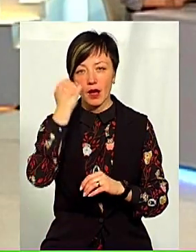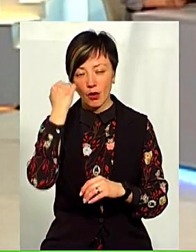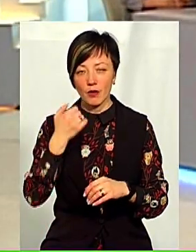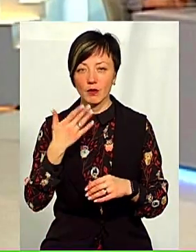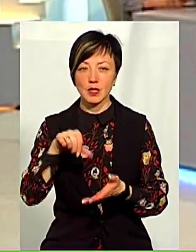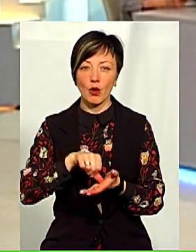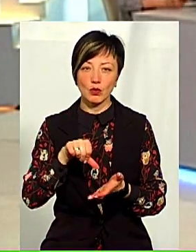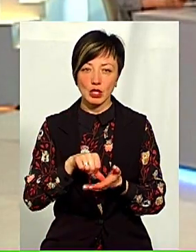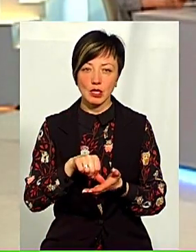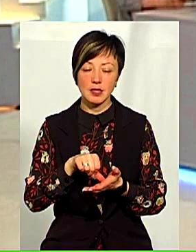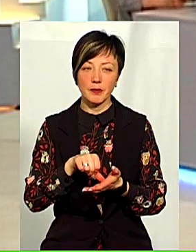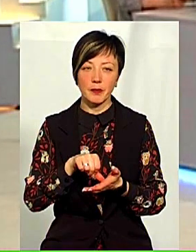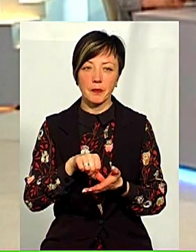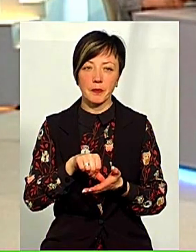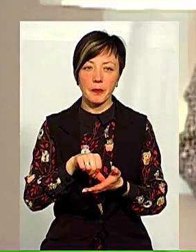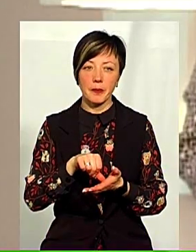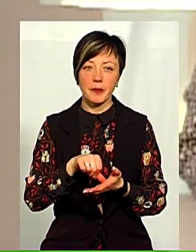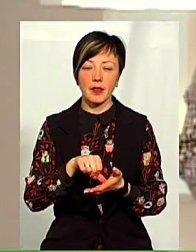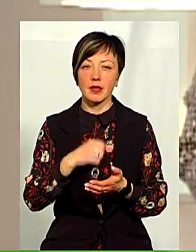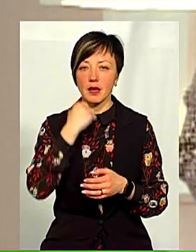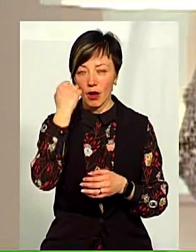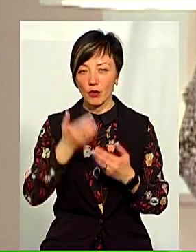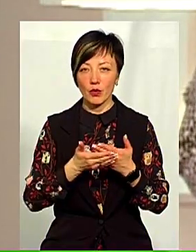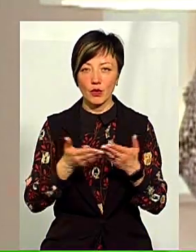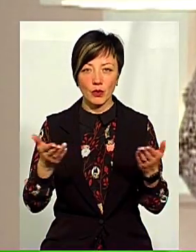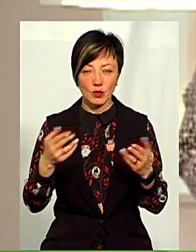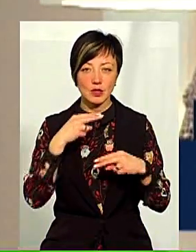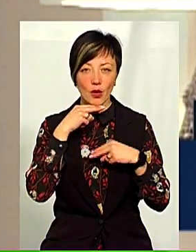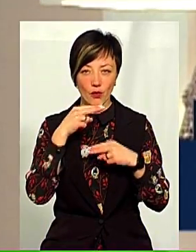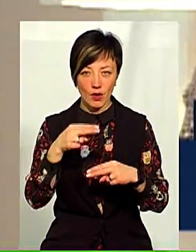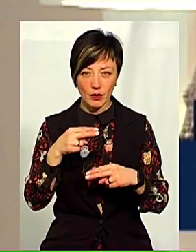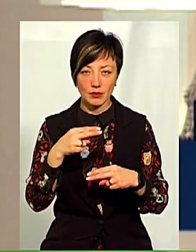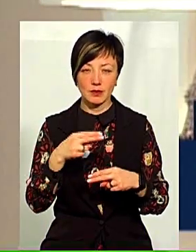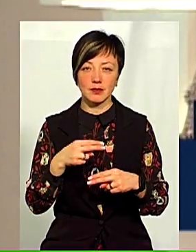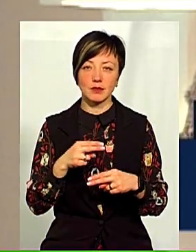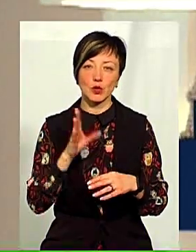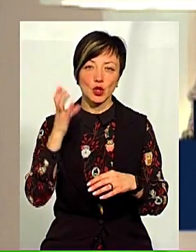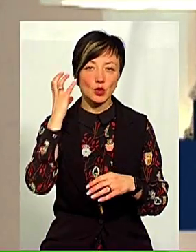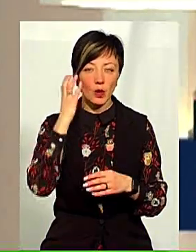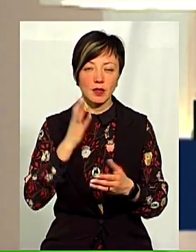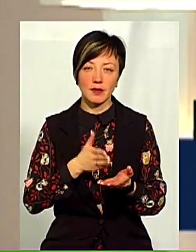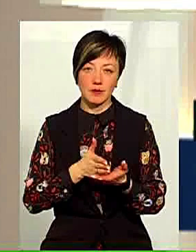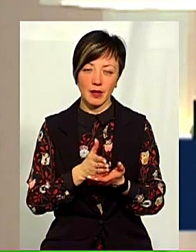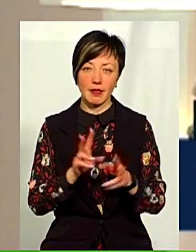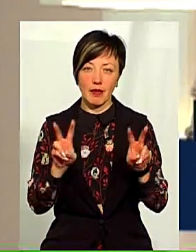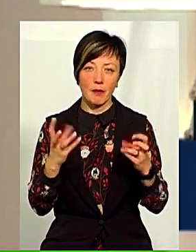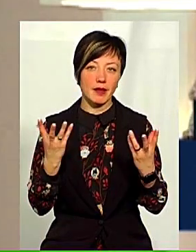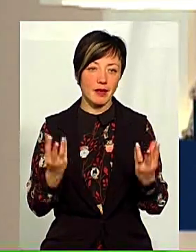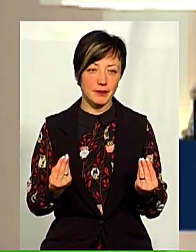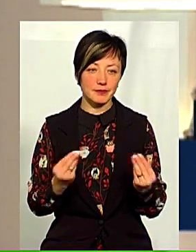вам за участь. Дякую усім, хто дивився, буде слухати радіоверсію «Теми дня».